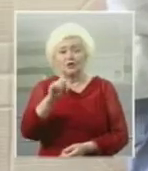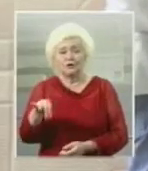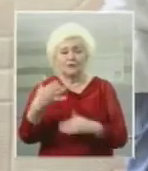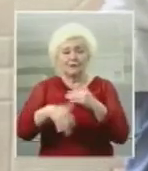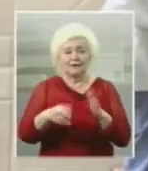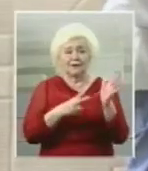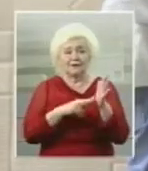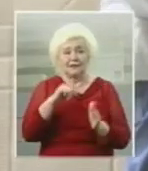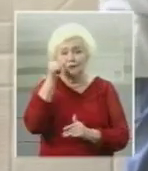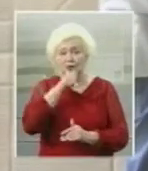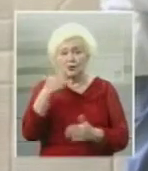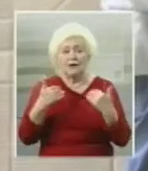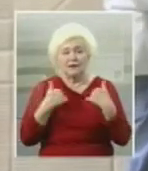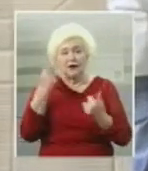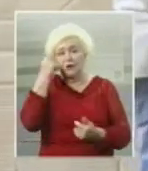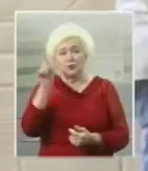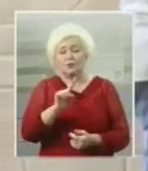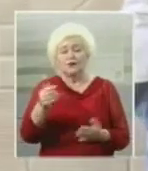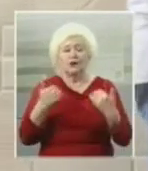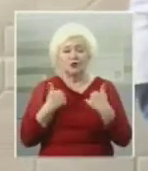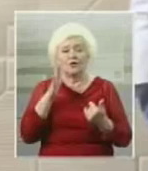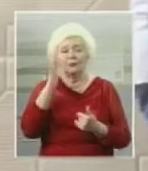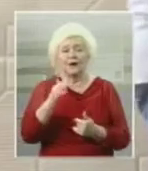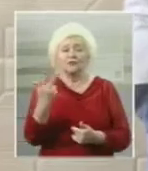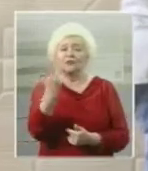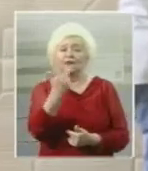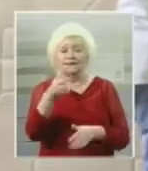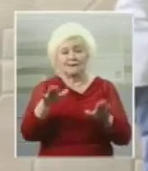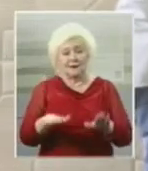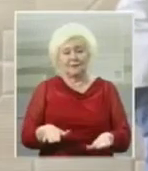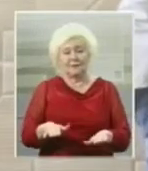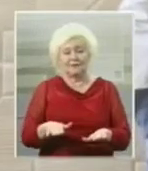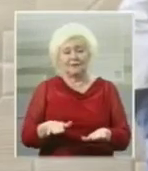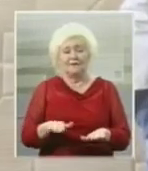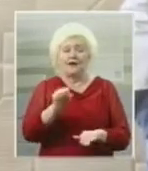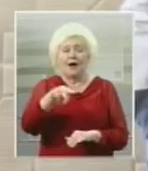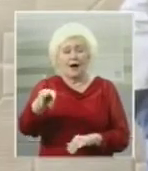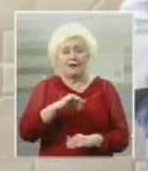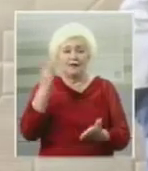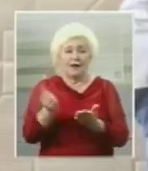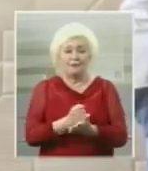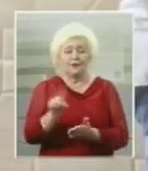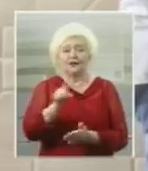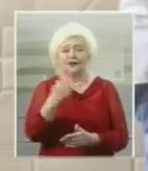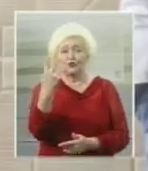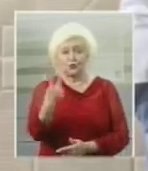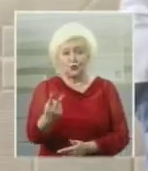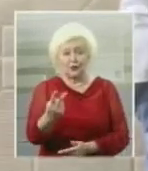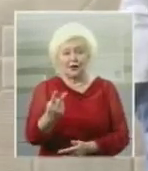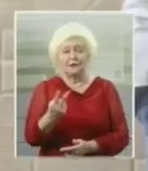Херсона 7 років. Я думала, що в мене буде третє місце, але вийшло, що друге.